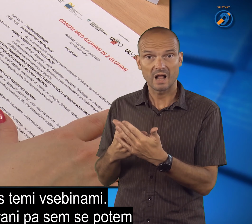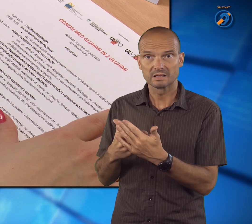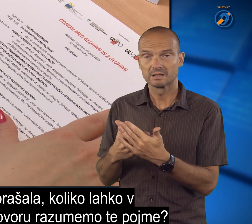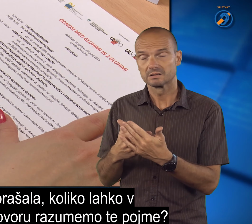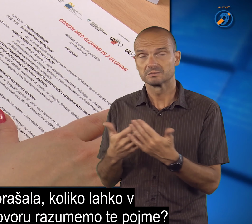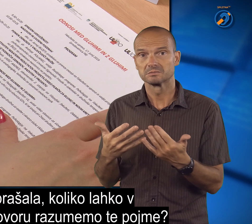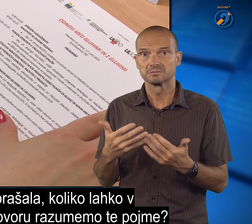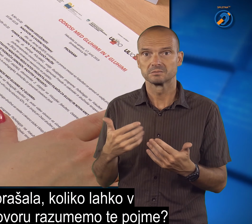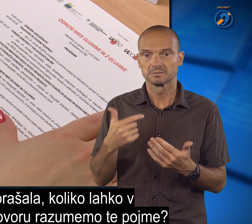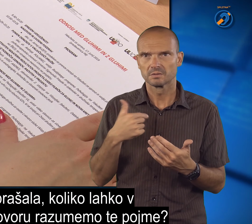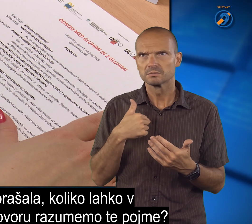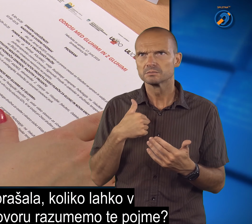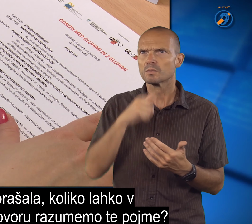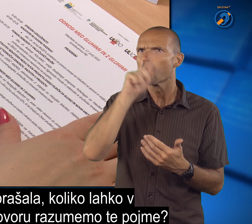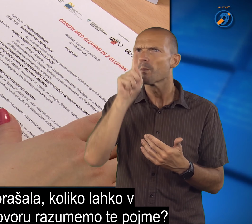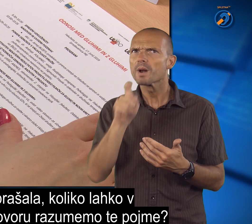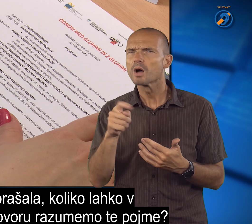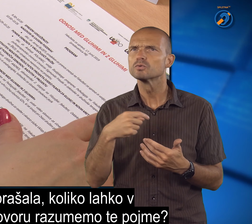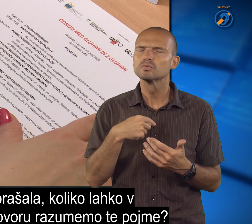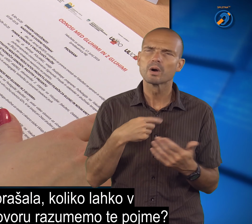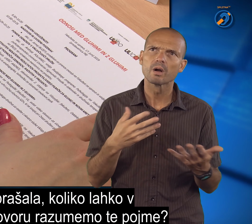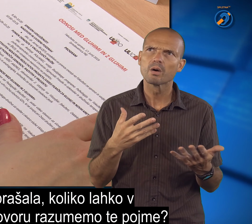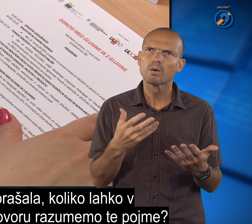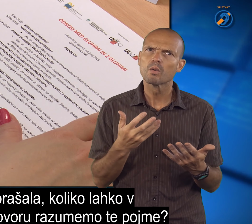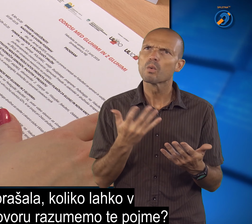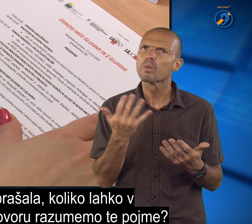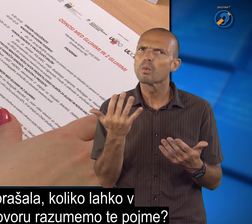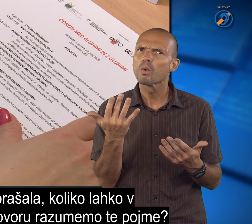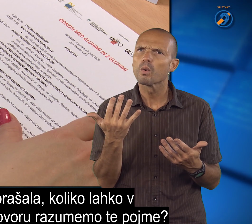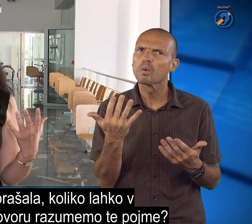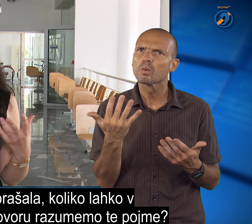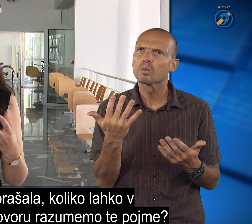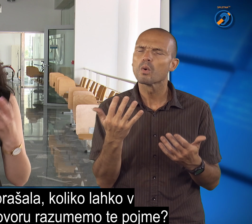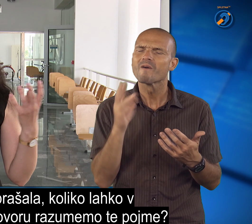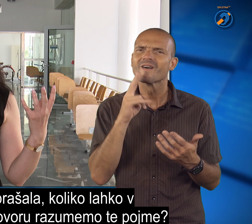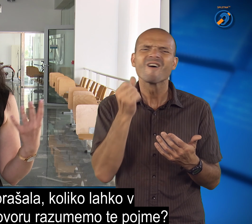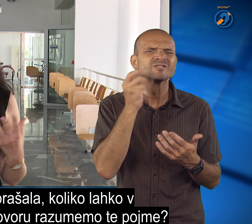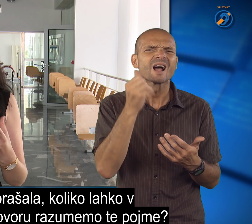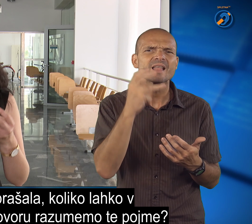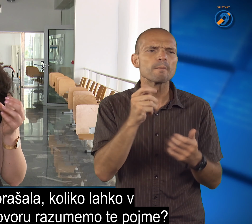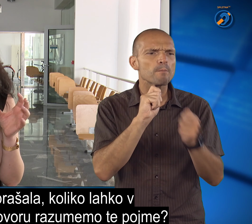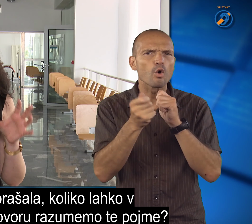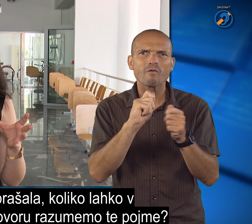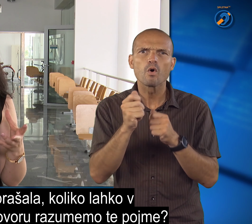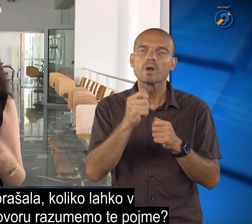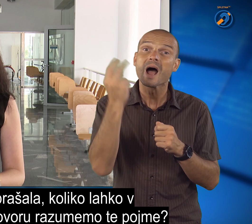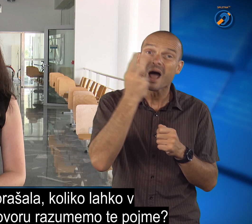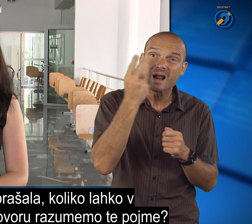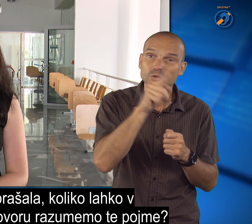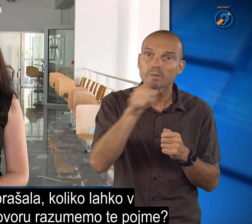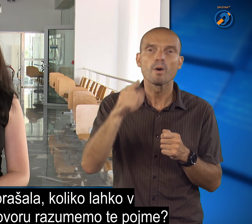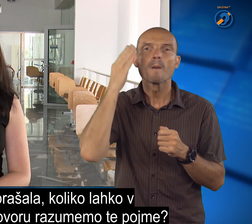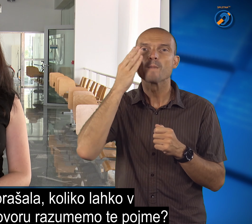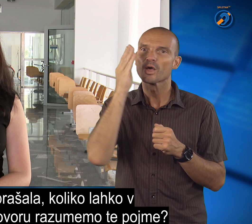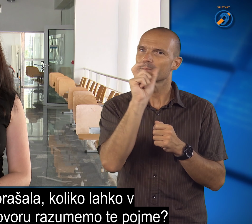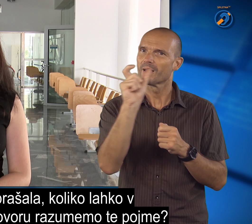potem dejansko se vprašala, koliko res lahko v vsakdanjem pogovoru razumemo pač